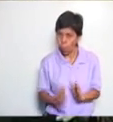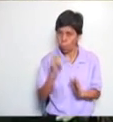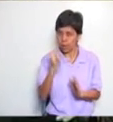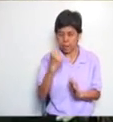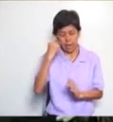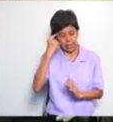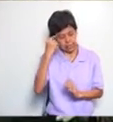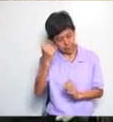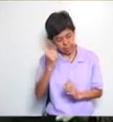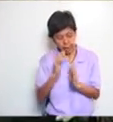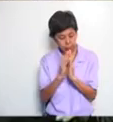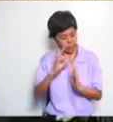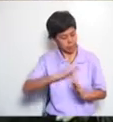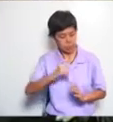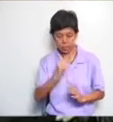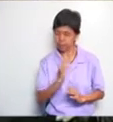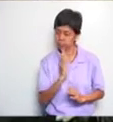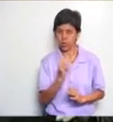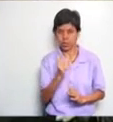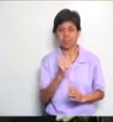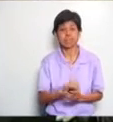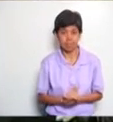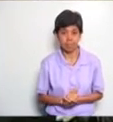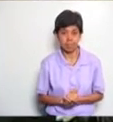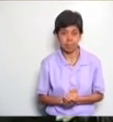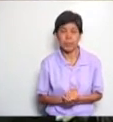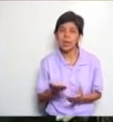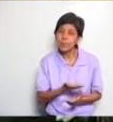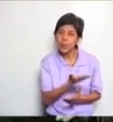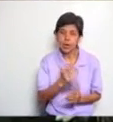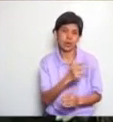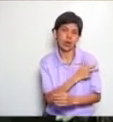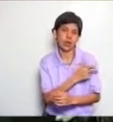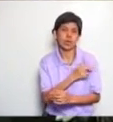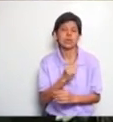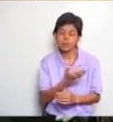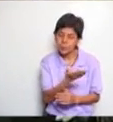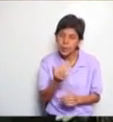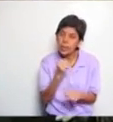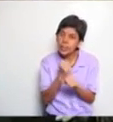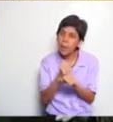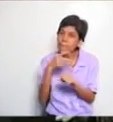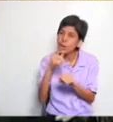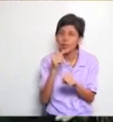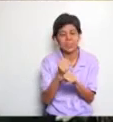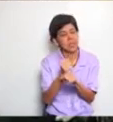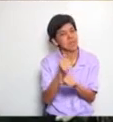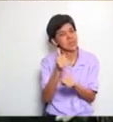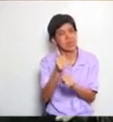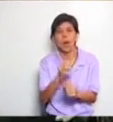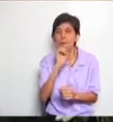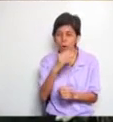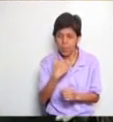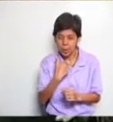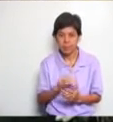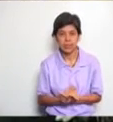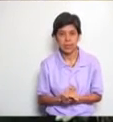้ด้วยสติปัญาสัทธากุศรกรร และสายกลางจบเลยเพรนั้น ท่านอาจาร์ด็เตอบาต่รดท่านประโยคนี้สุดยอดเลยท่